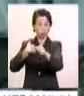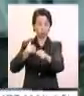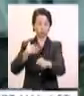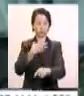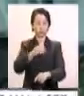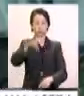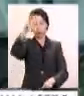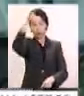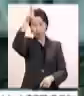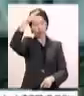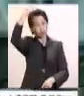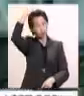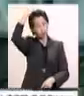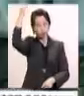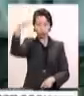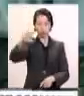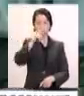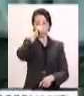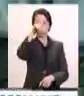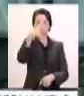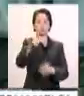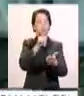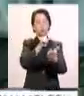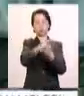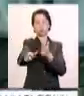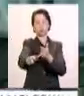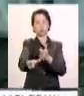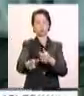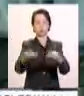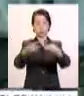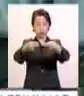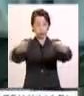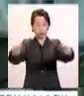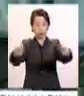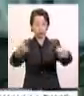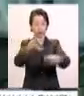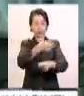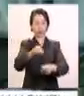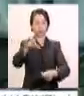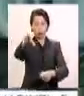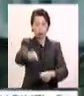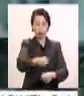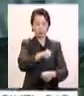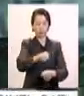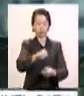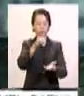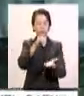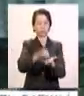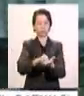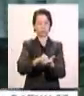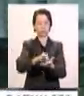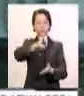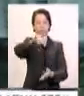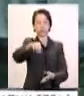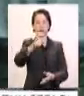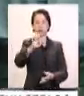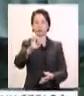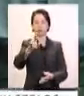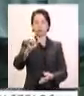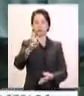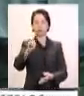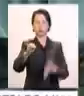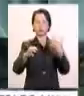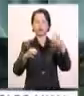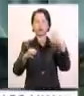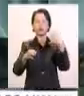Dan kerajaan negeri sebenarnya telah meluluskan tanah dan juga pengambilan di jeram, iaitu 15